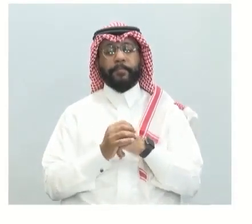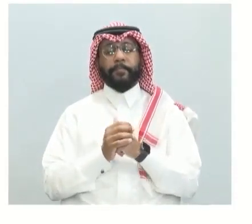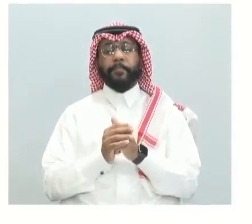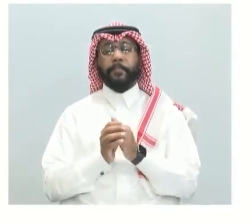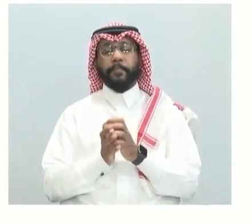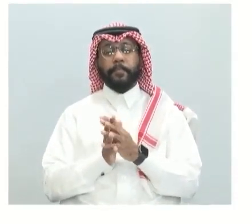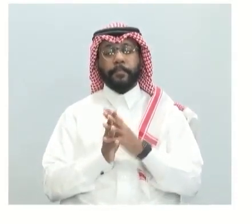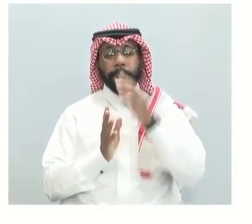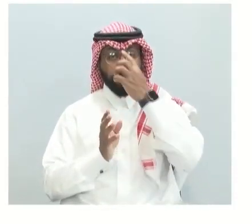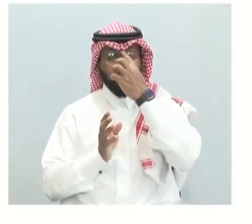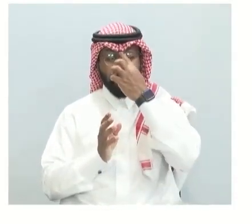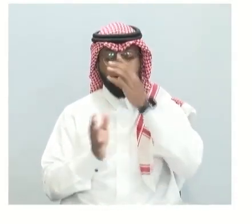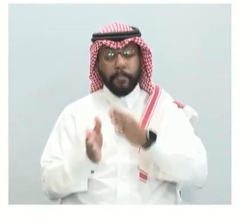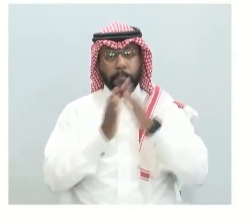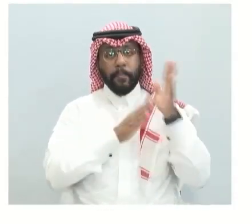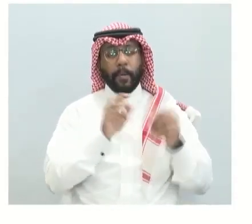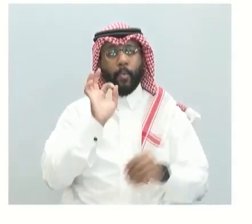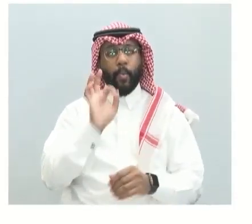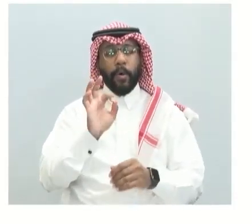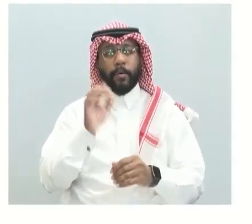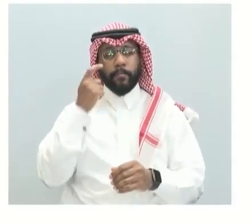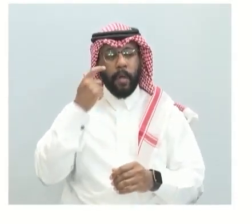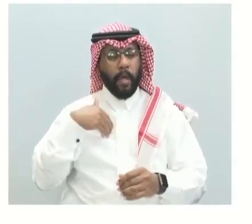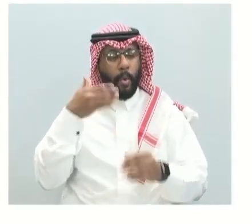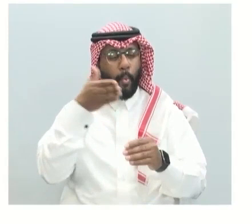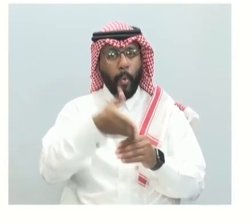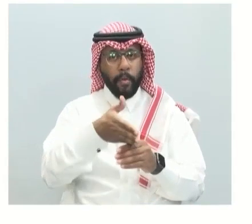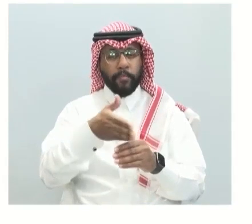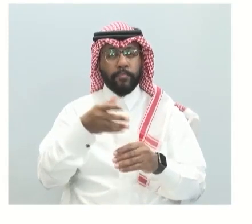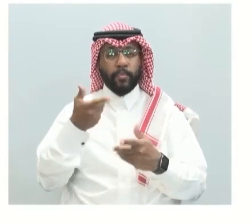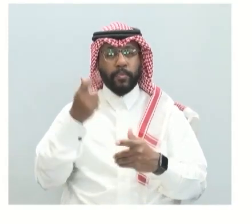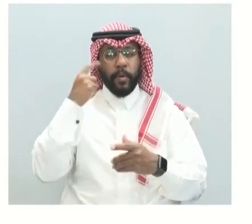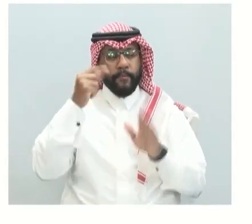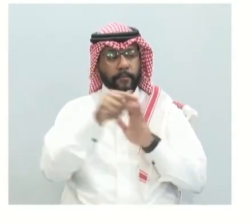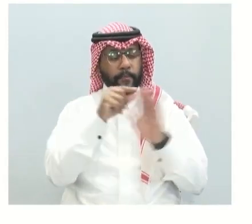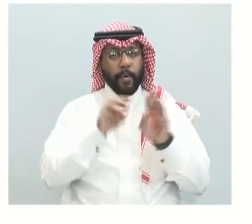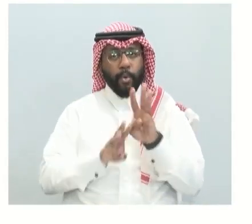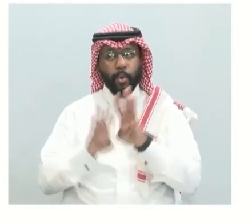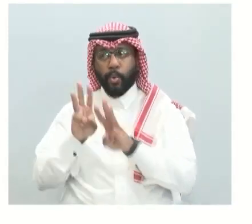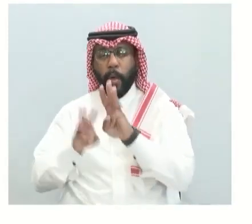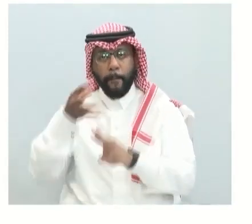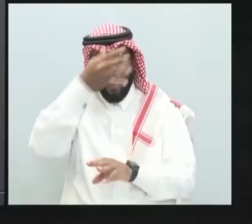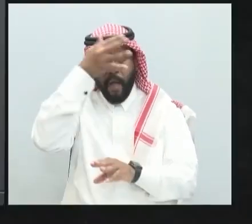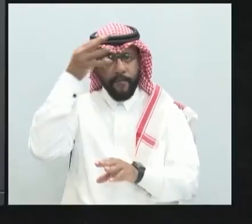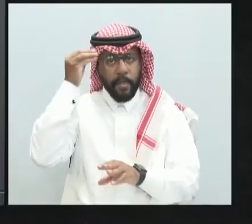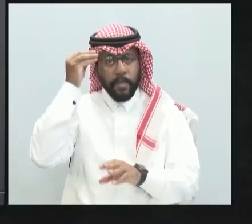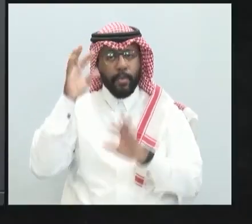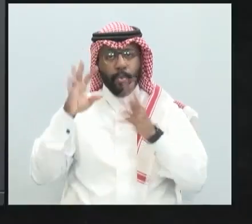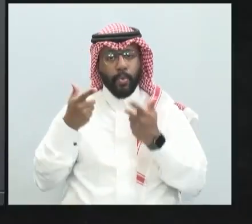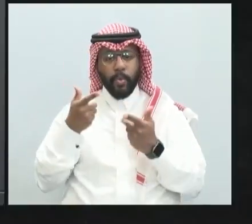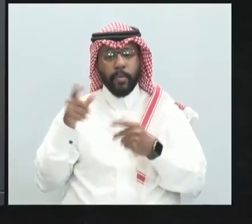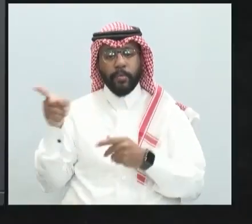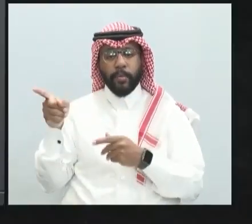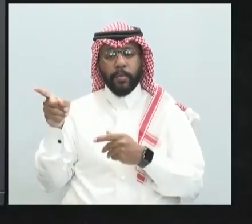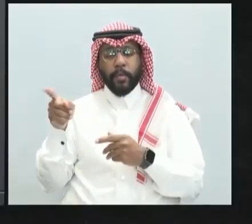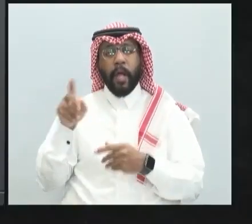طيب سؤال اخر موقع الكتروني مفضل ازوره دائما كيف احفظ رابطه احسنتم نقوم